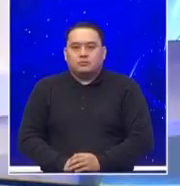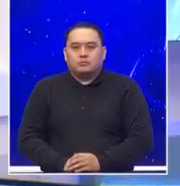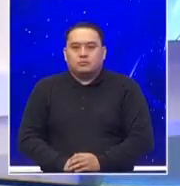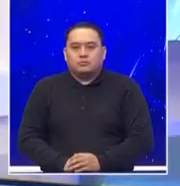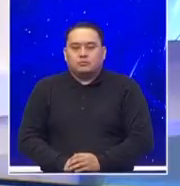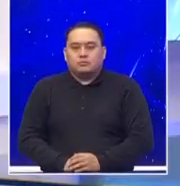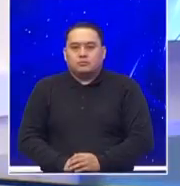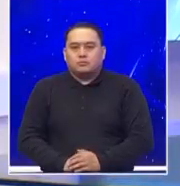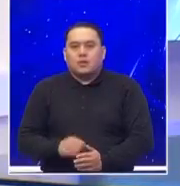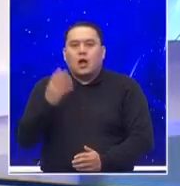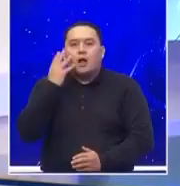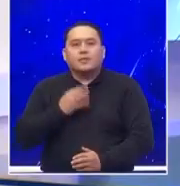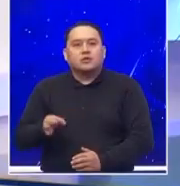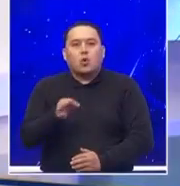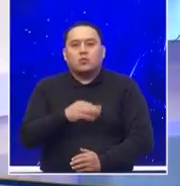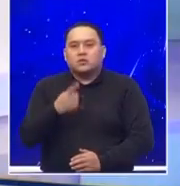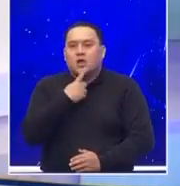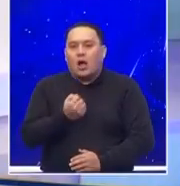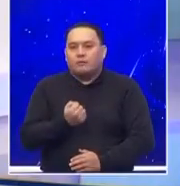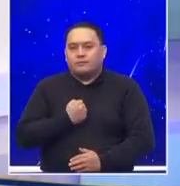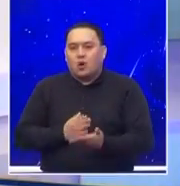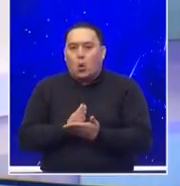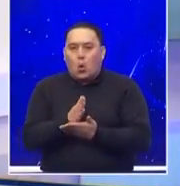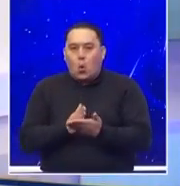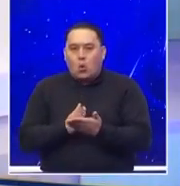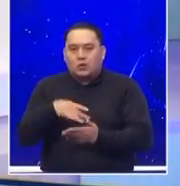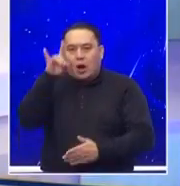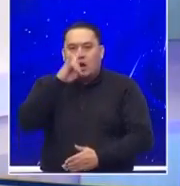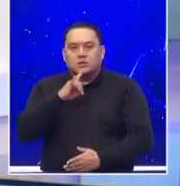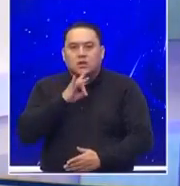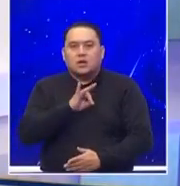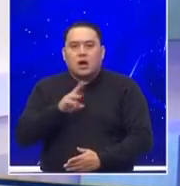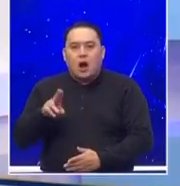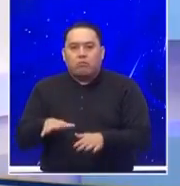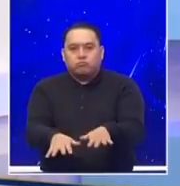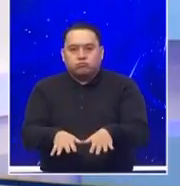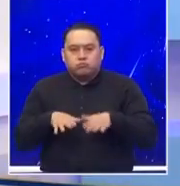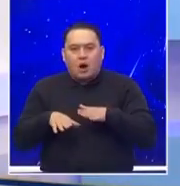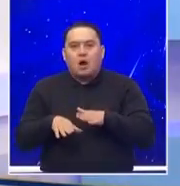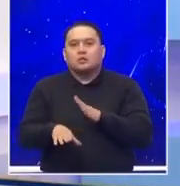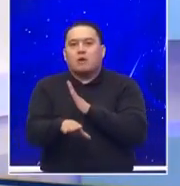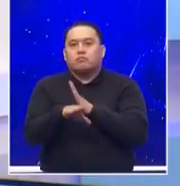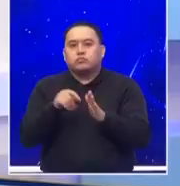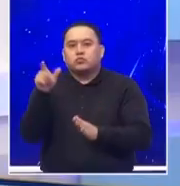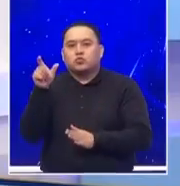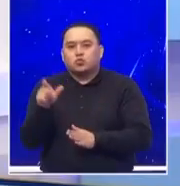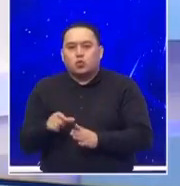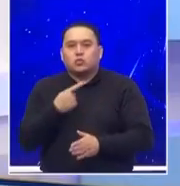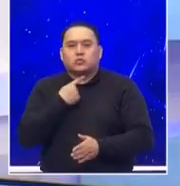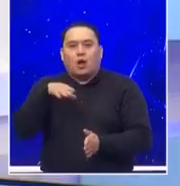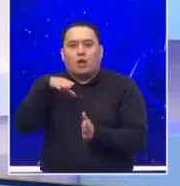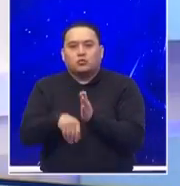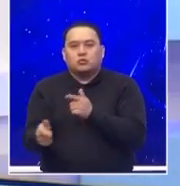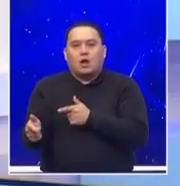Сіздің дауысыңыз маңызды. Алматы облысының әскери қызметкерлері алдыға Қазақстан Республикасы парламенті мәжілісімен мәслихат депутаттарының кезекті